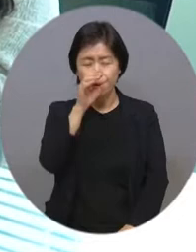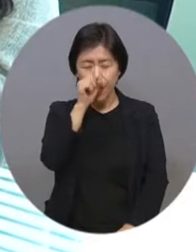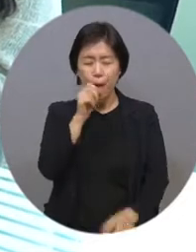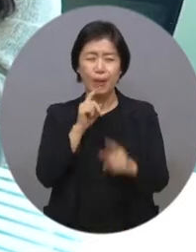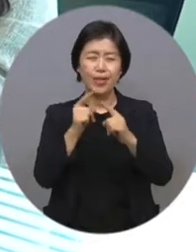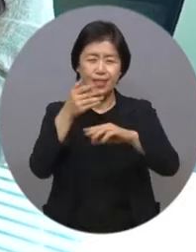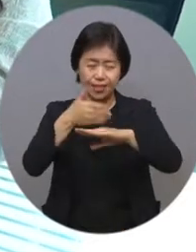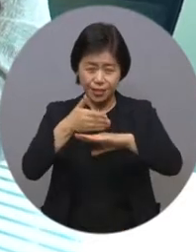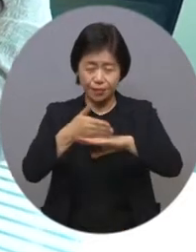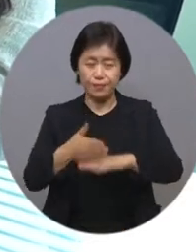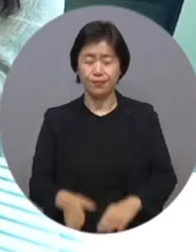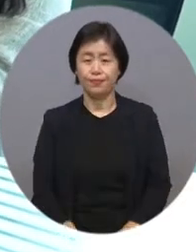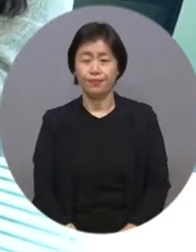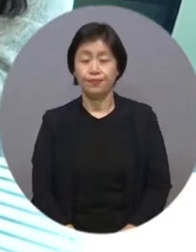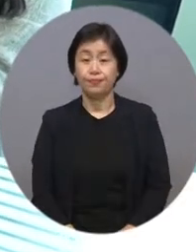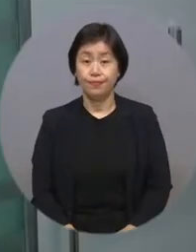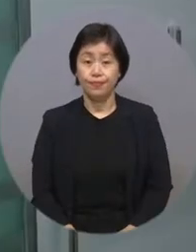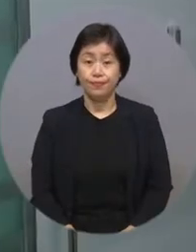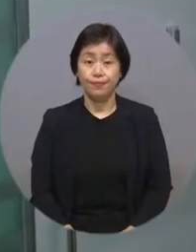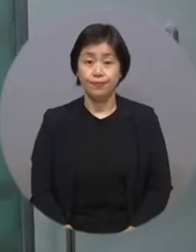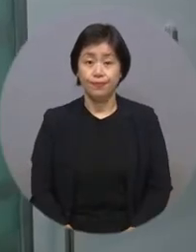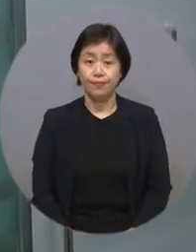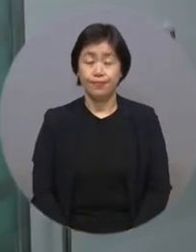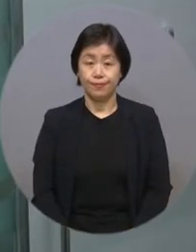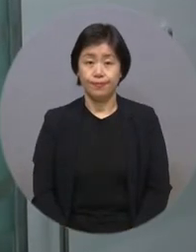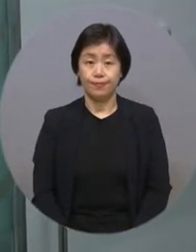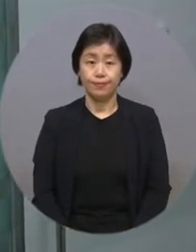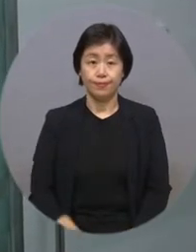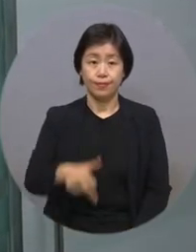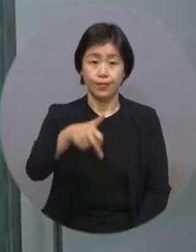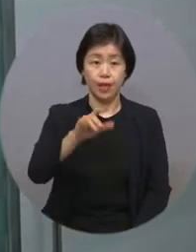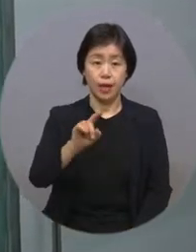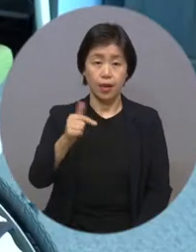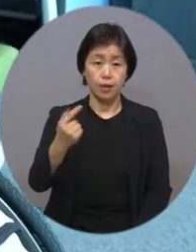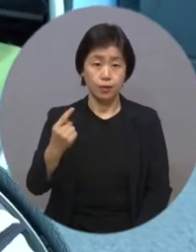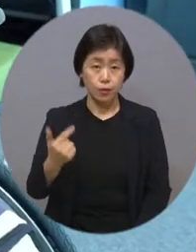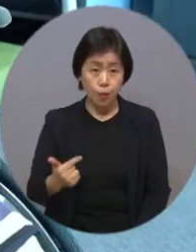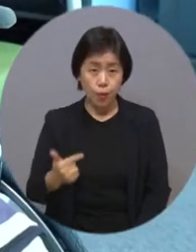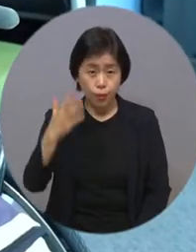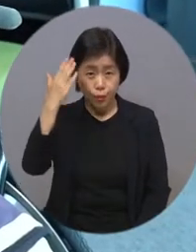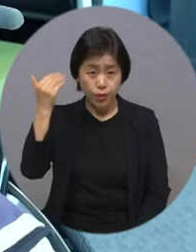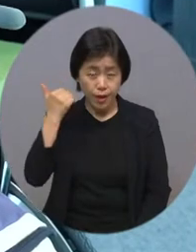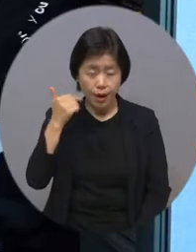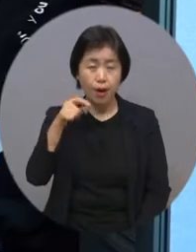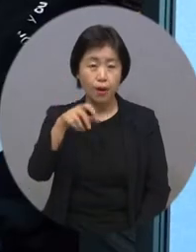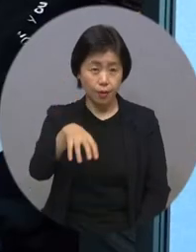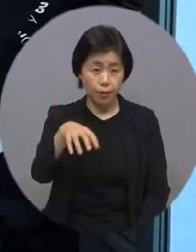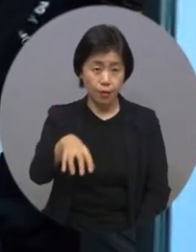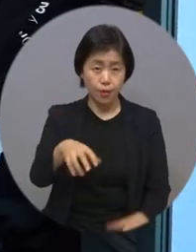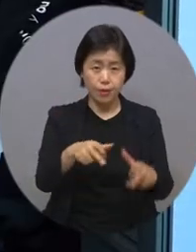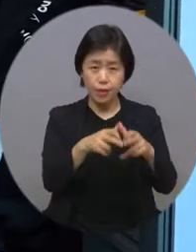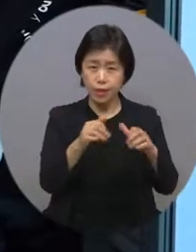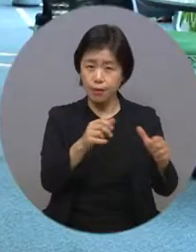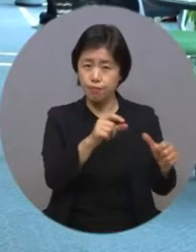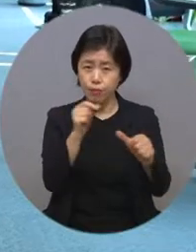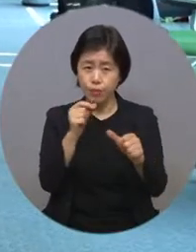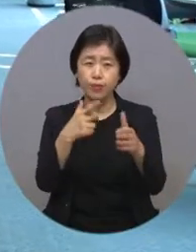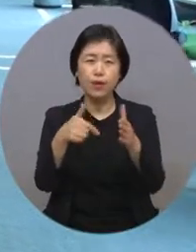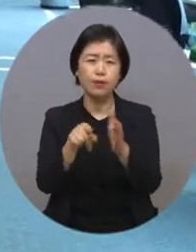말씀 감사드립니다. 예. 캐논 코리아 주식회사에서는 장애인 고용을 위해 많은 일들을